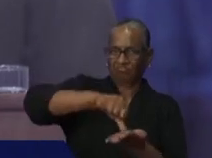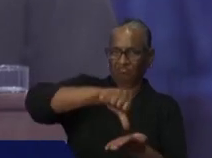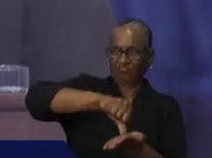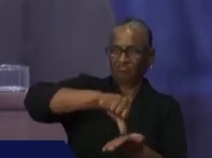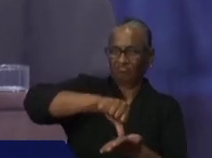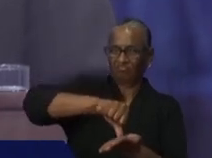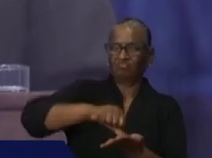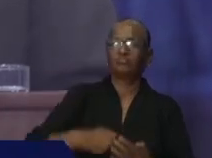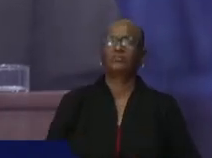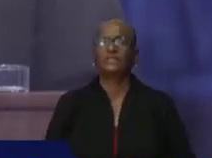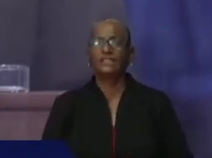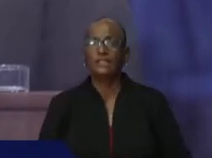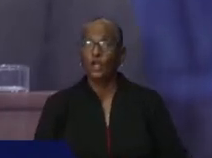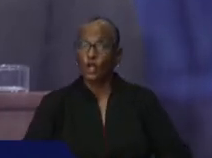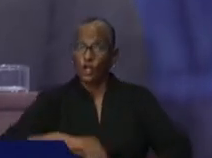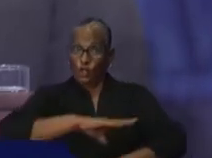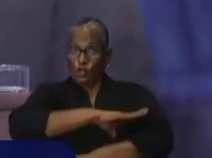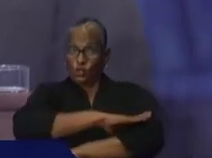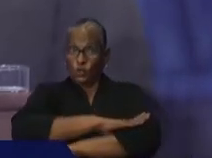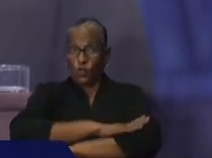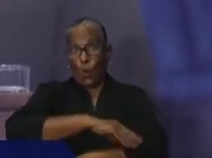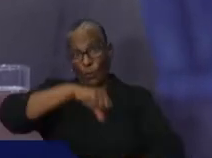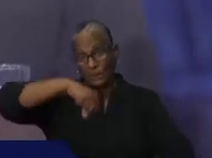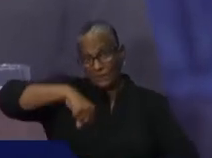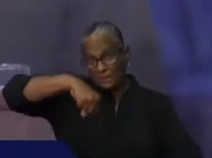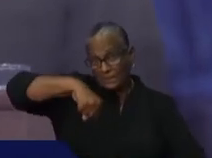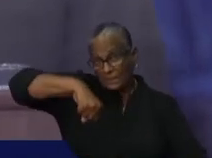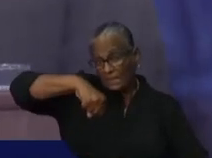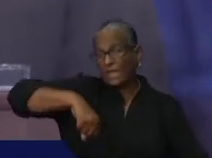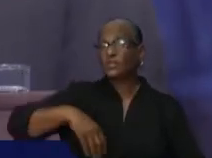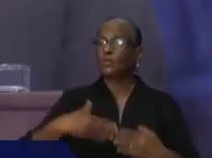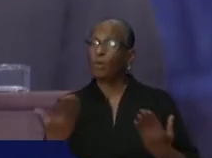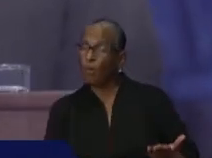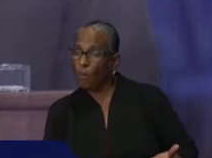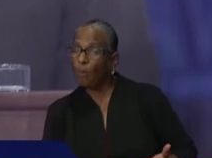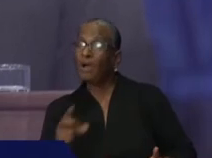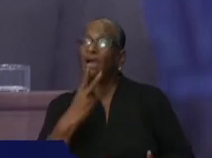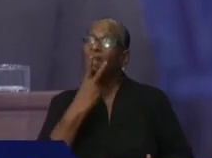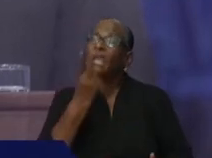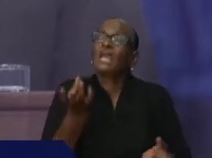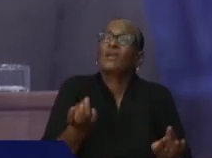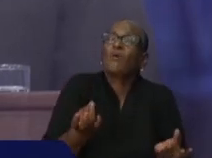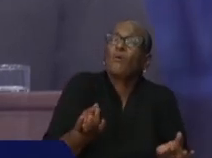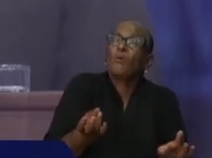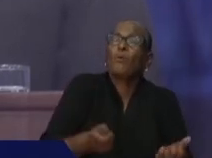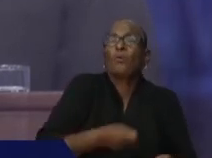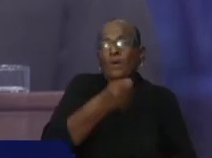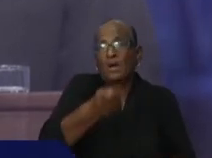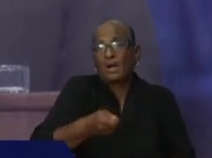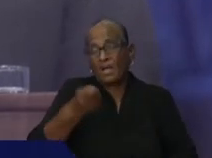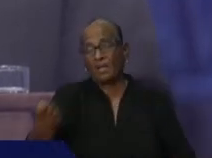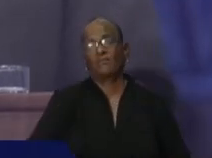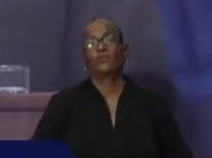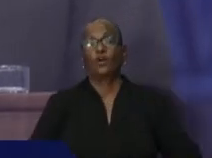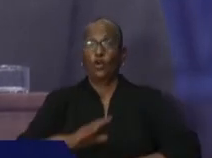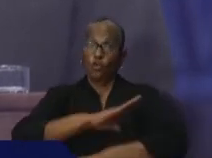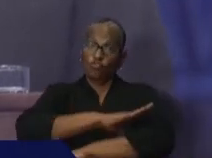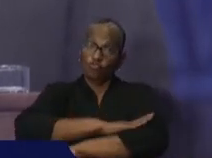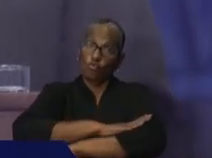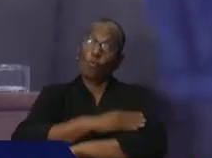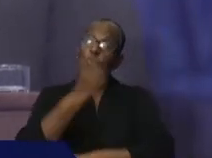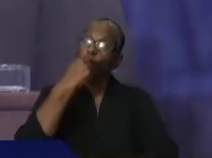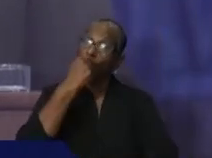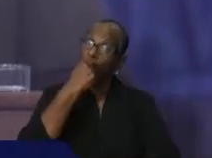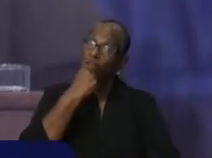schooltassenproject initiëren, maar ook starten met schoolvoedingproject. Daarom is de minister bezig met